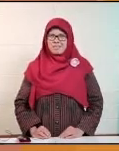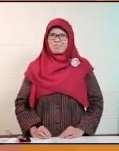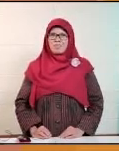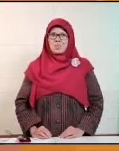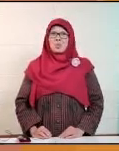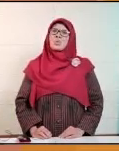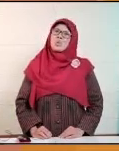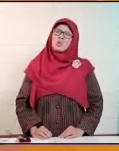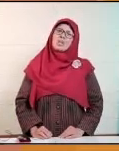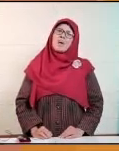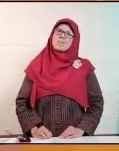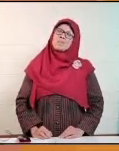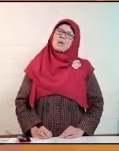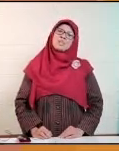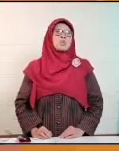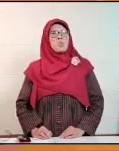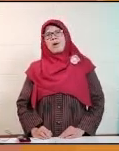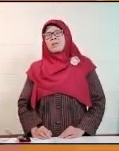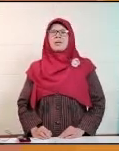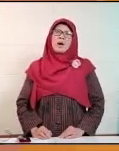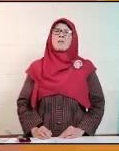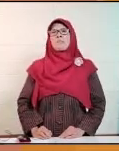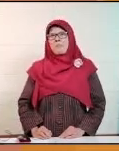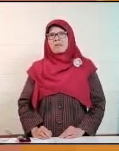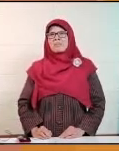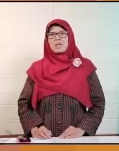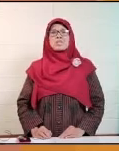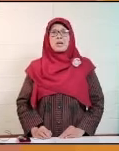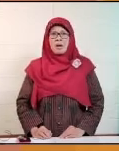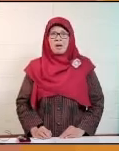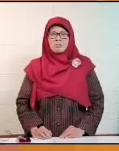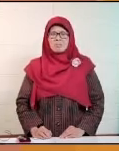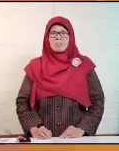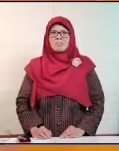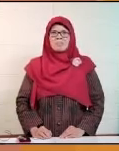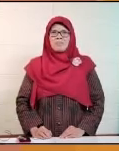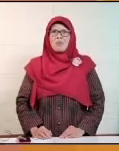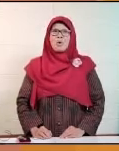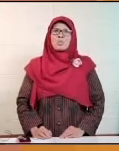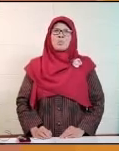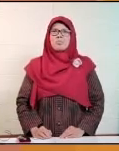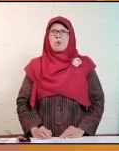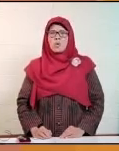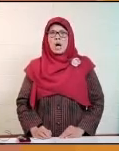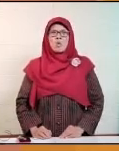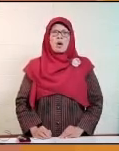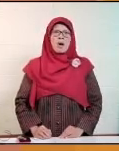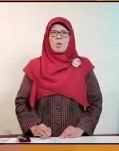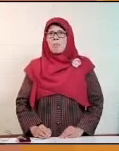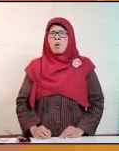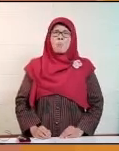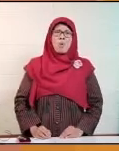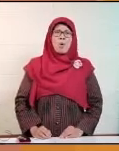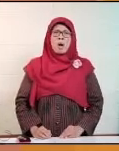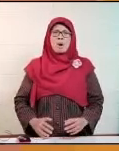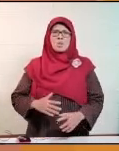jenis Hai dulu ketika masih kelas 2 3 4 SD ya oh gitu oh ya oh ya